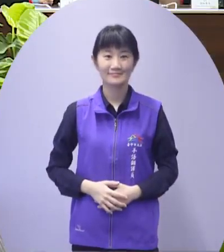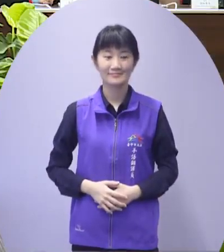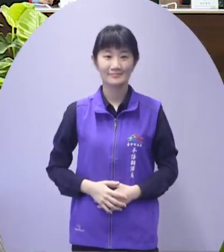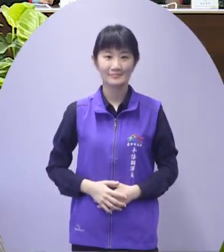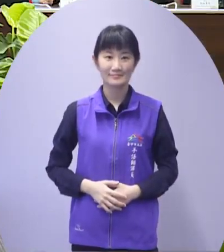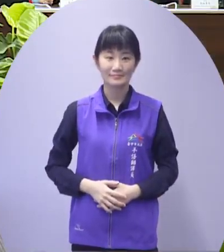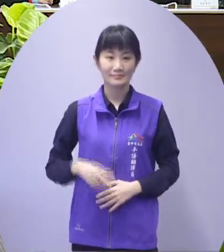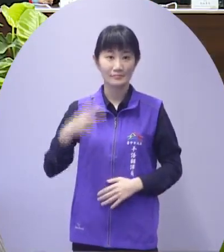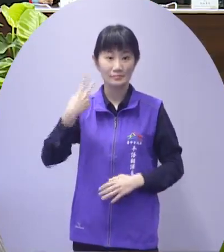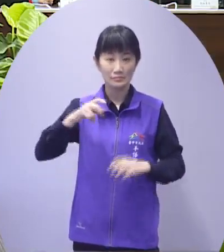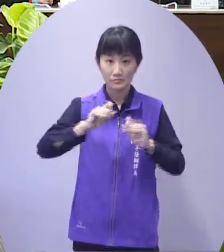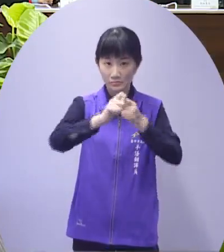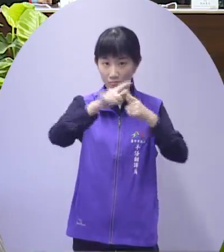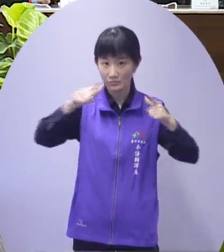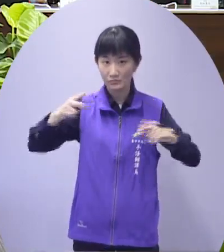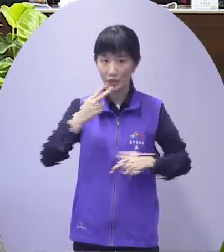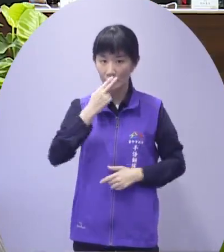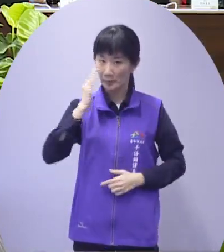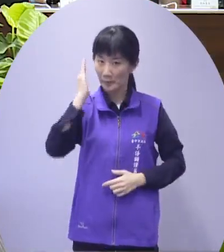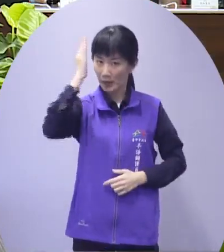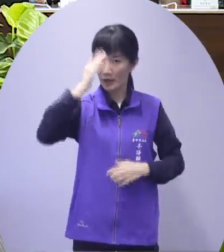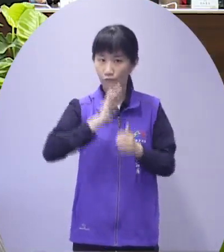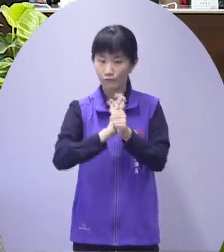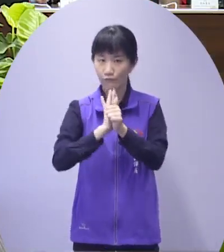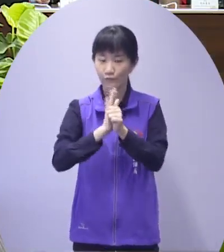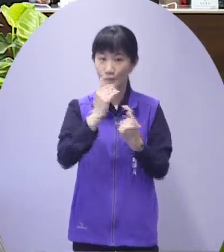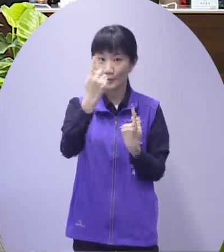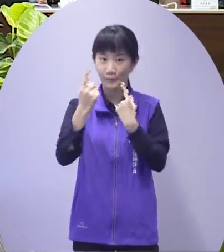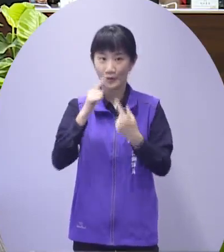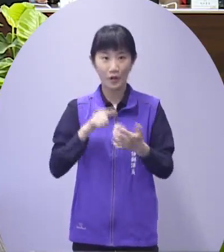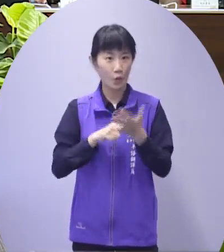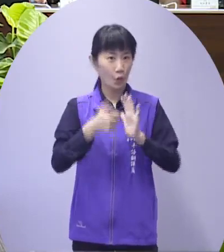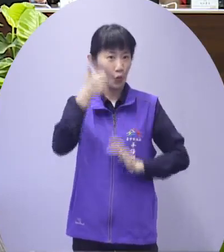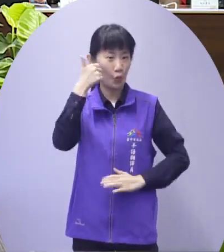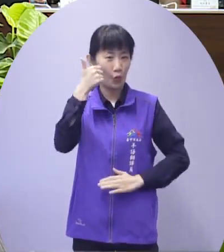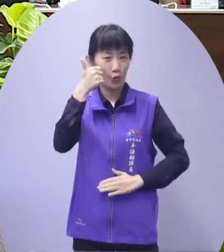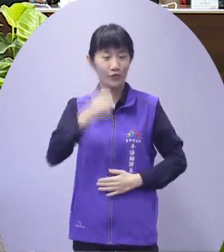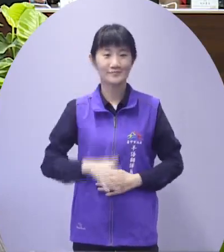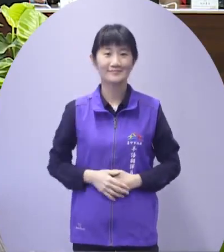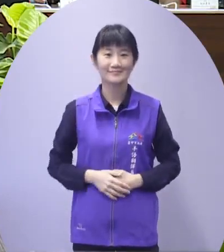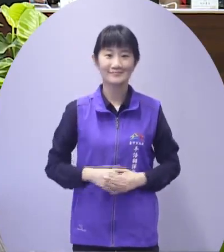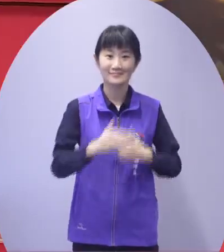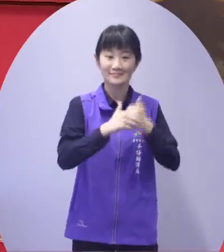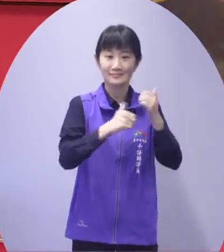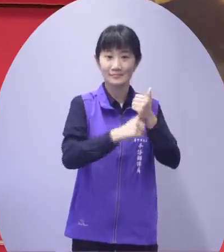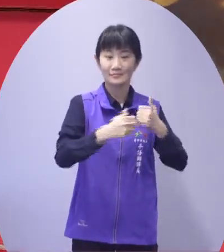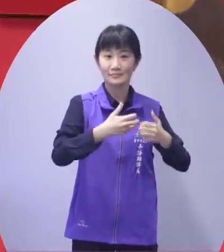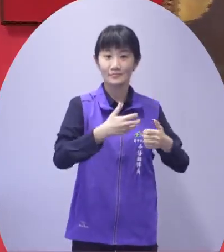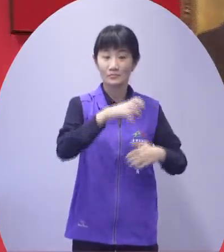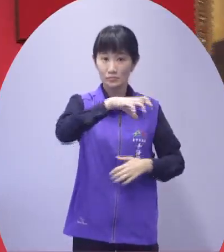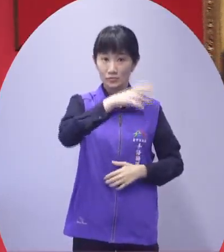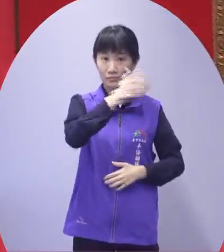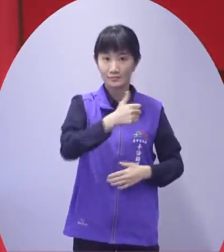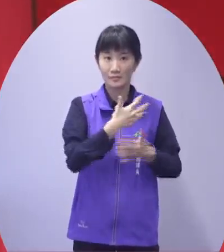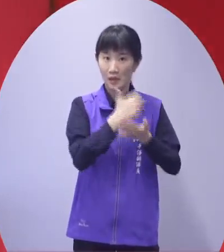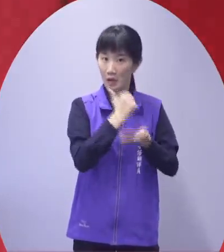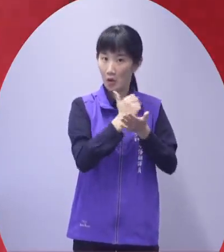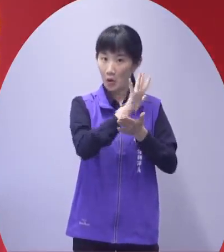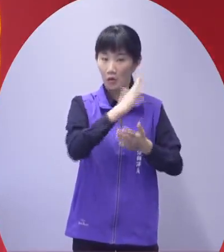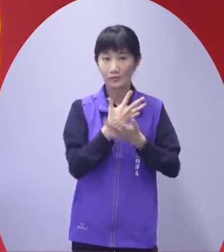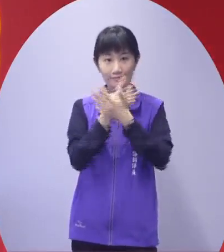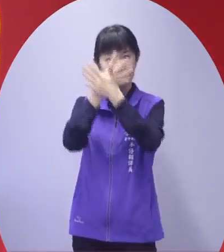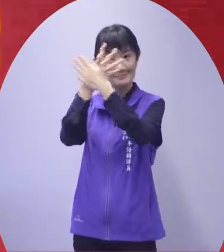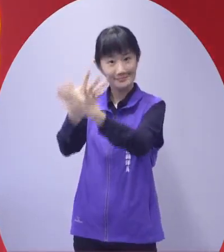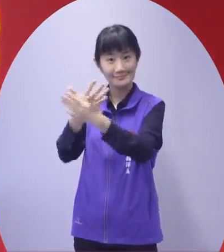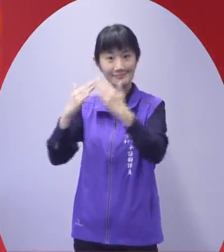金所奖多元化戒烟服务荣获优等奖，请太平区卫生所苏香如护理长将讲座献与市长